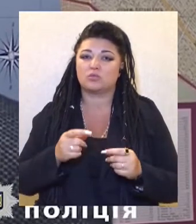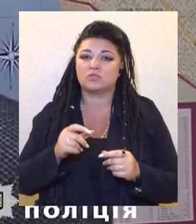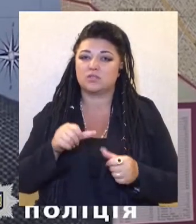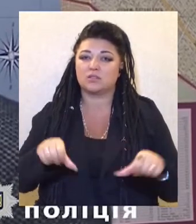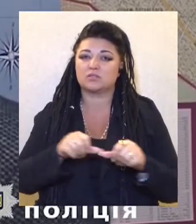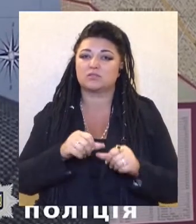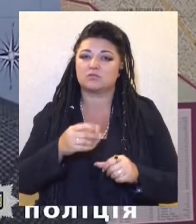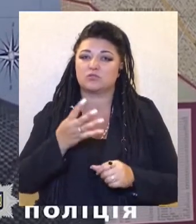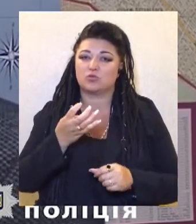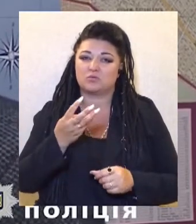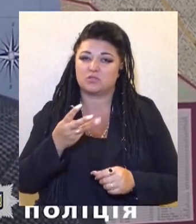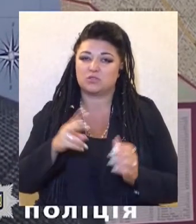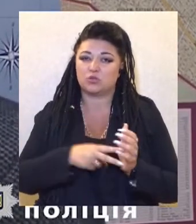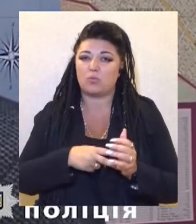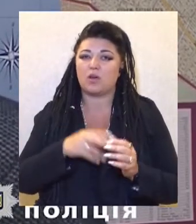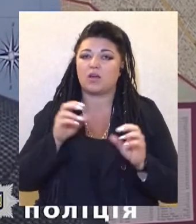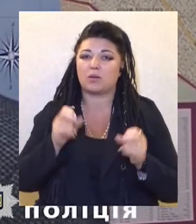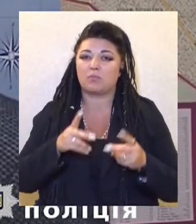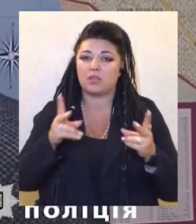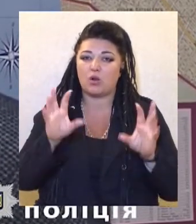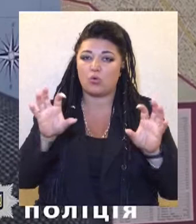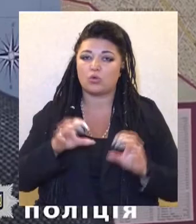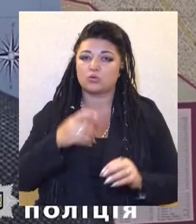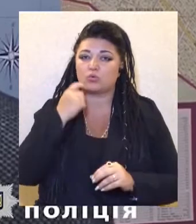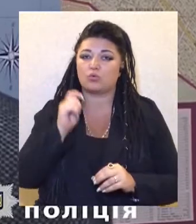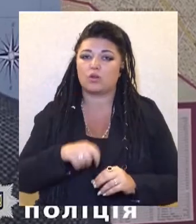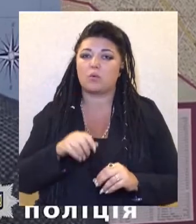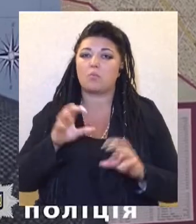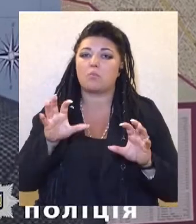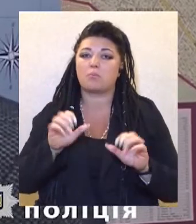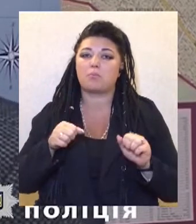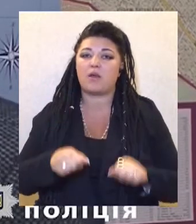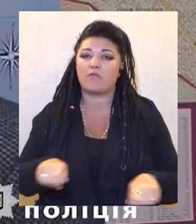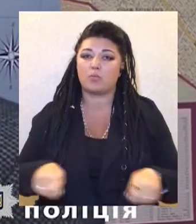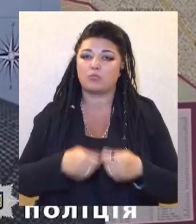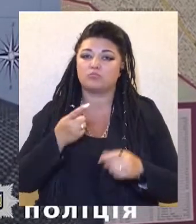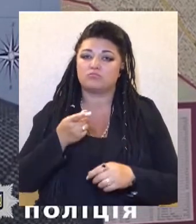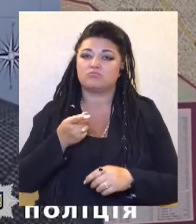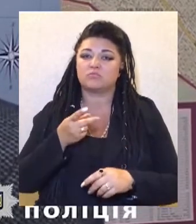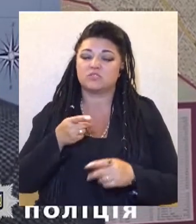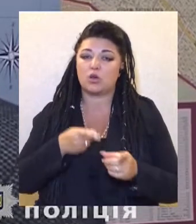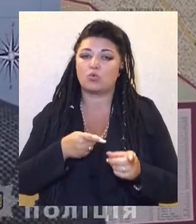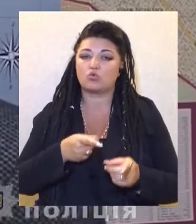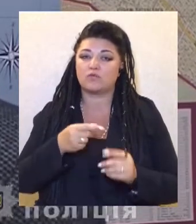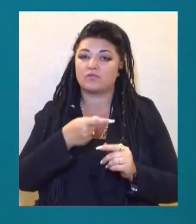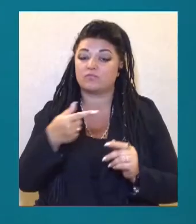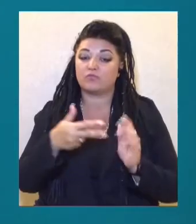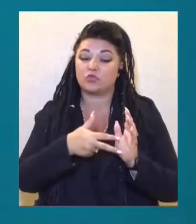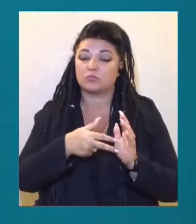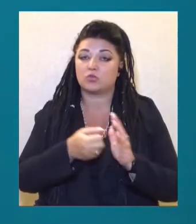187 Кримінального кодексу України правопорушникам загрожує від 8 до 15 років позбавлення волі з конфіскацією